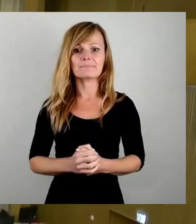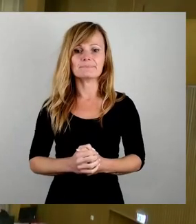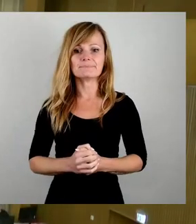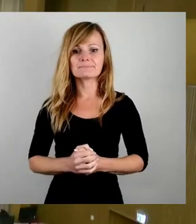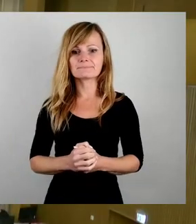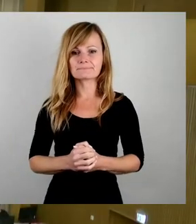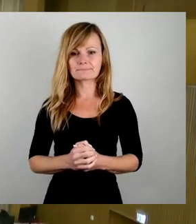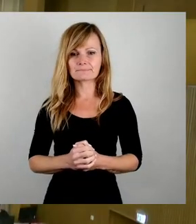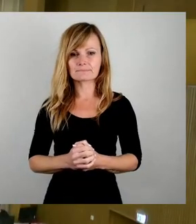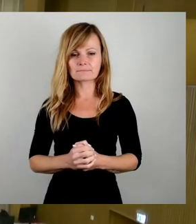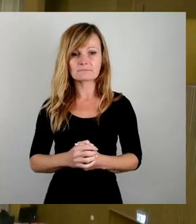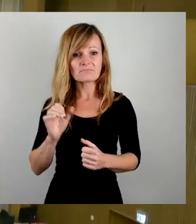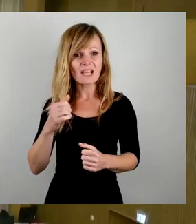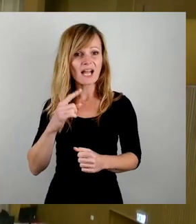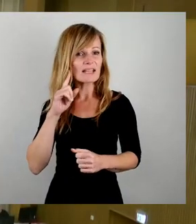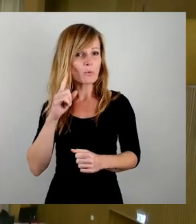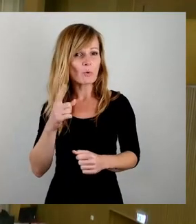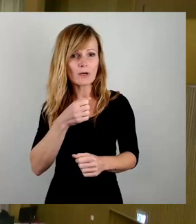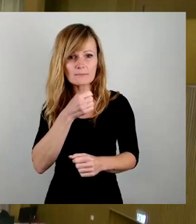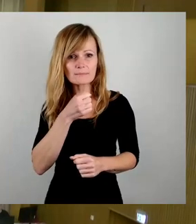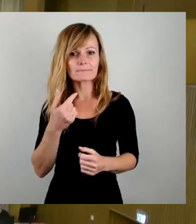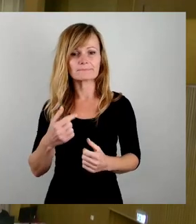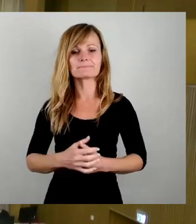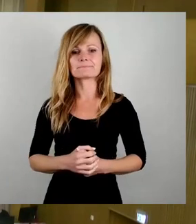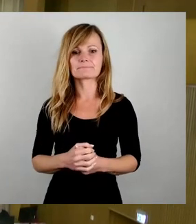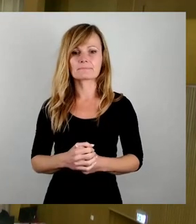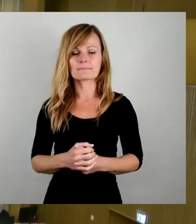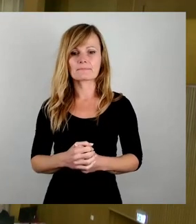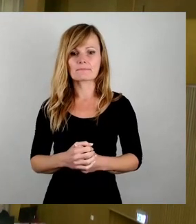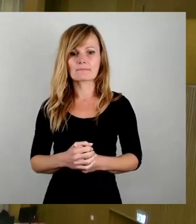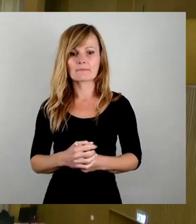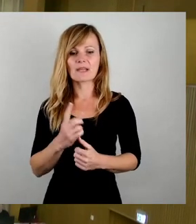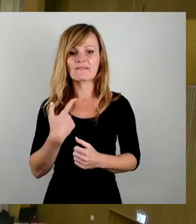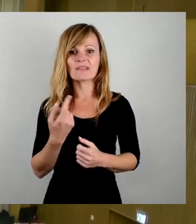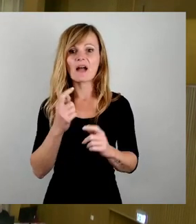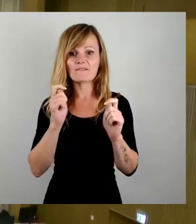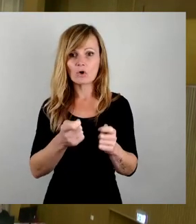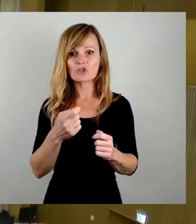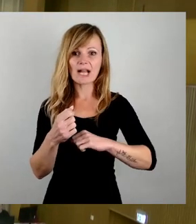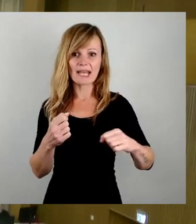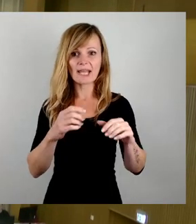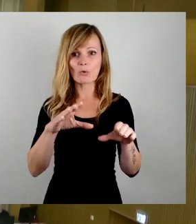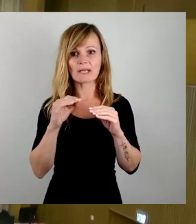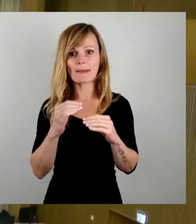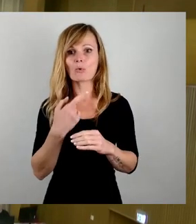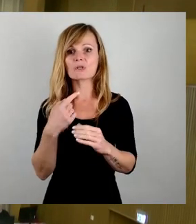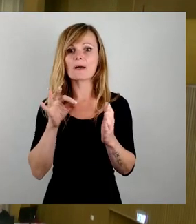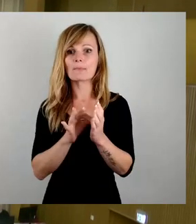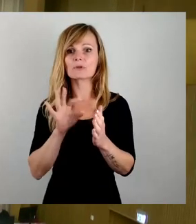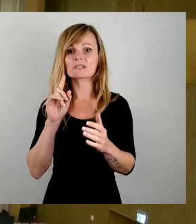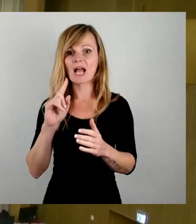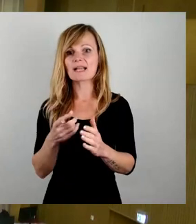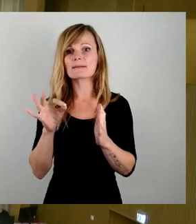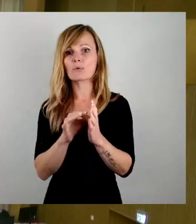Hört man mich jetzt? Ja. Wir übernehmen den Vorschlag der Linken, dass unser Punkt als Punkt 3 angehängt wird.